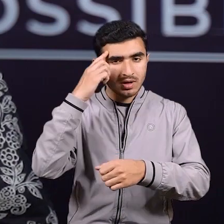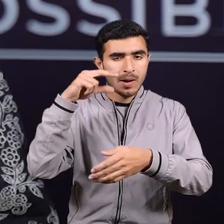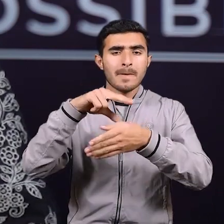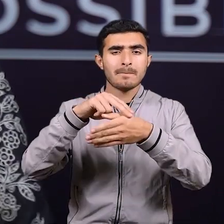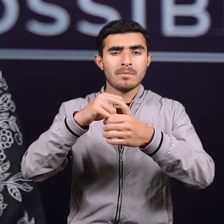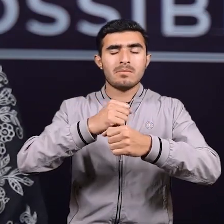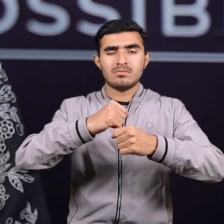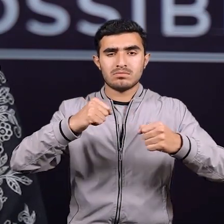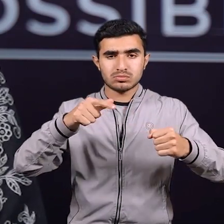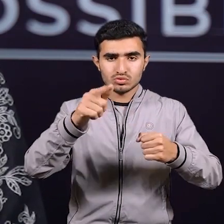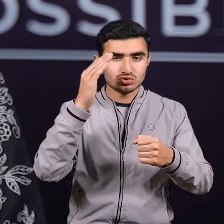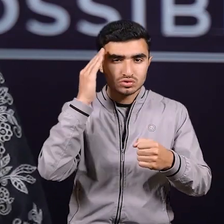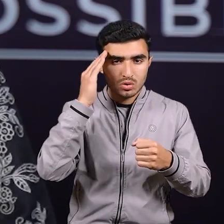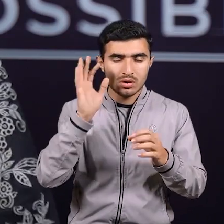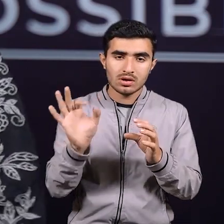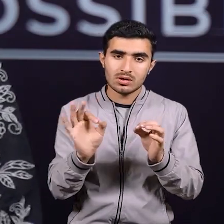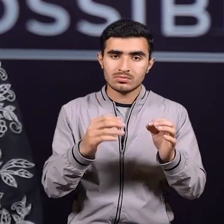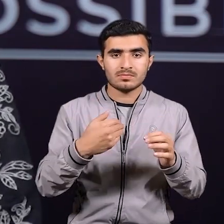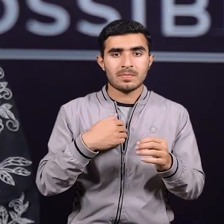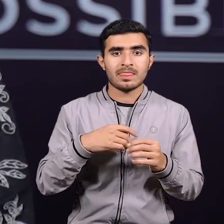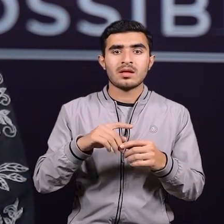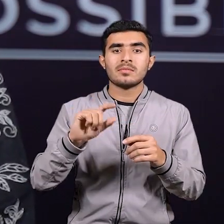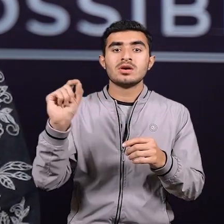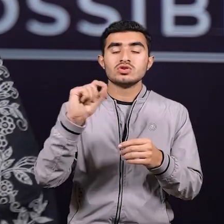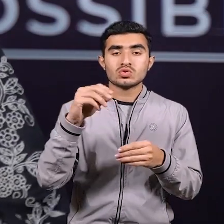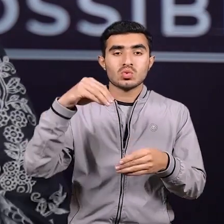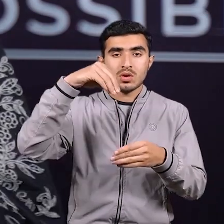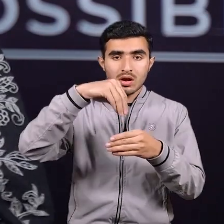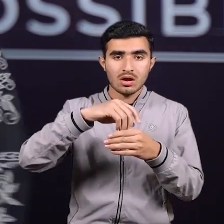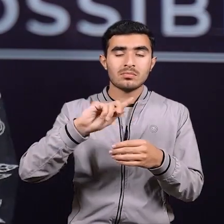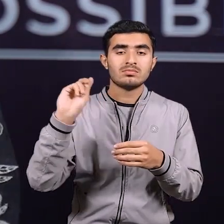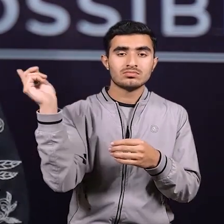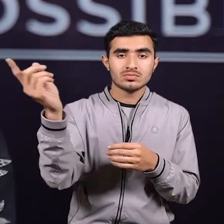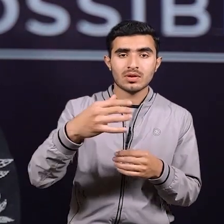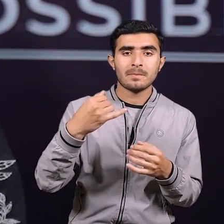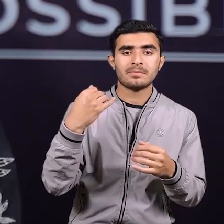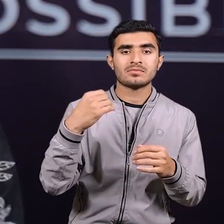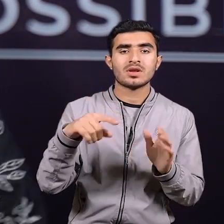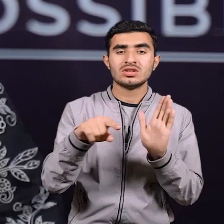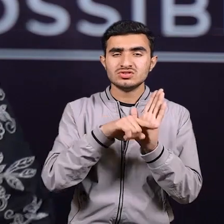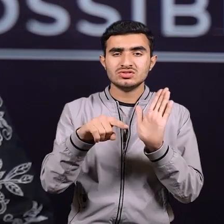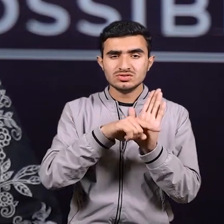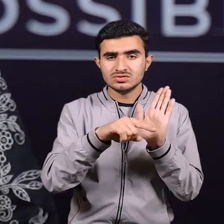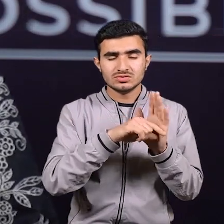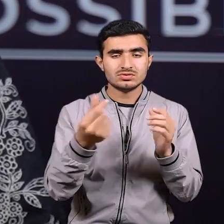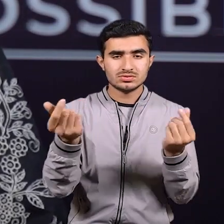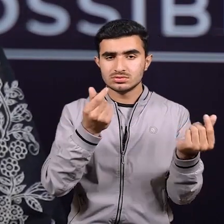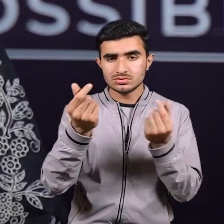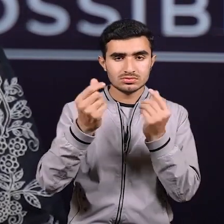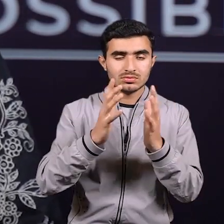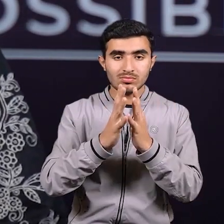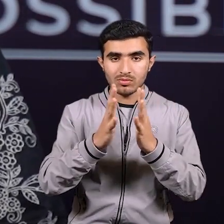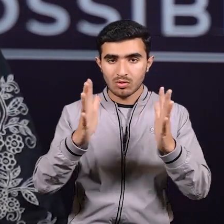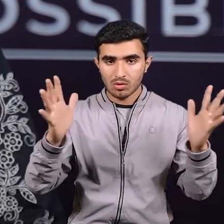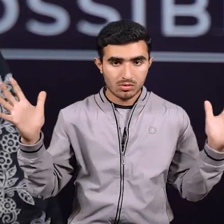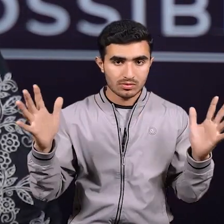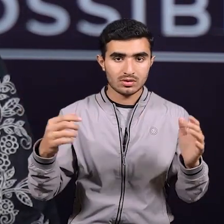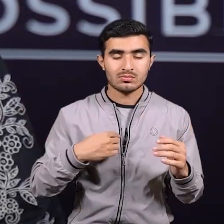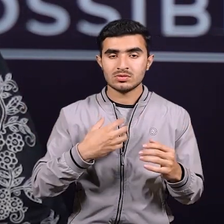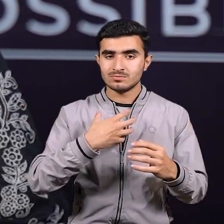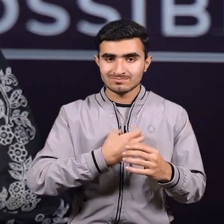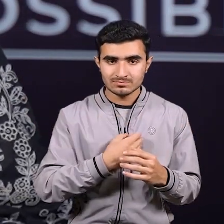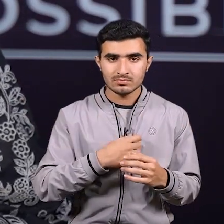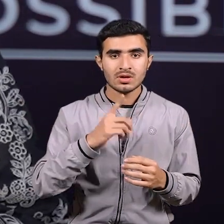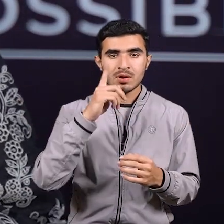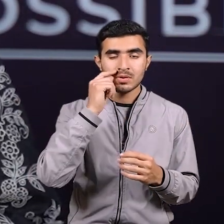थी स्कूल में. बदसूरत, ugly. Human jelly donut was another name that was used to address